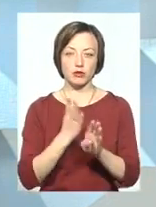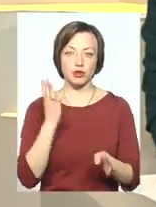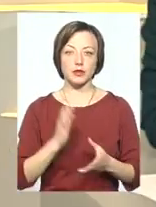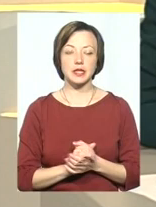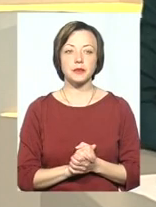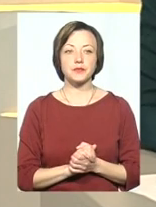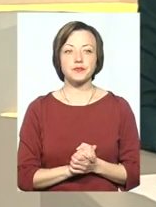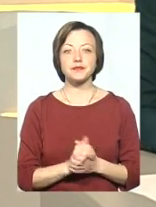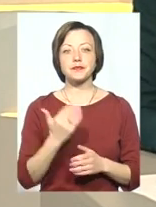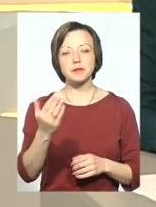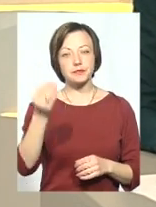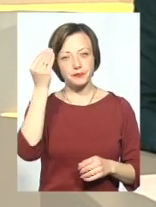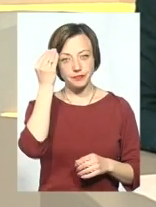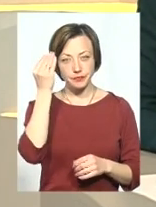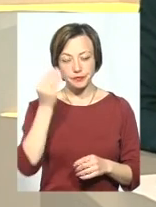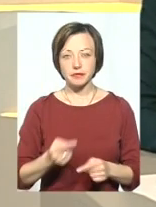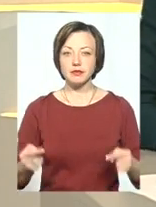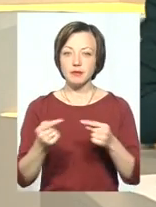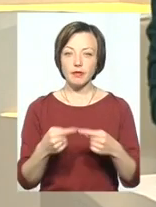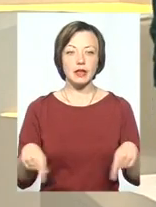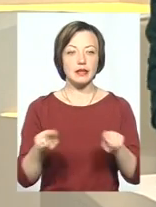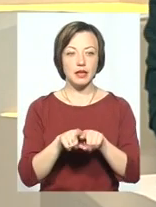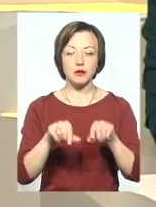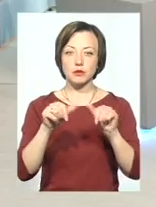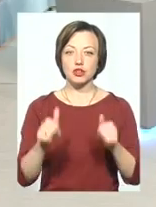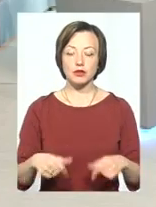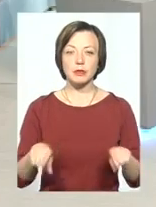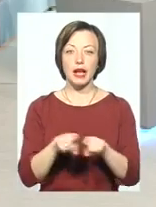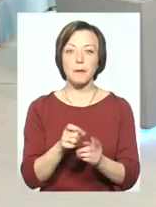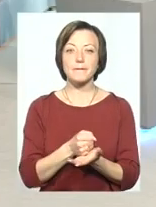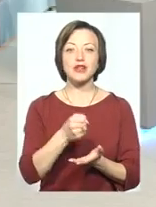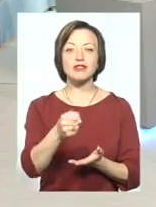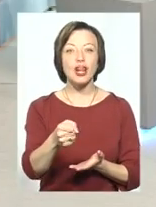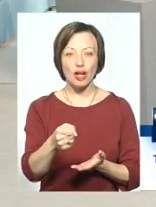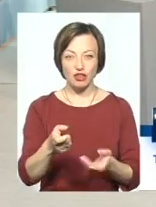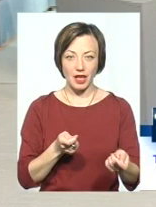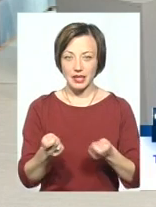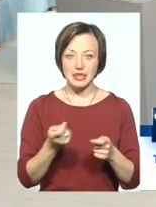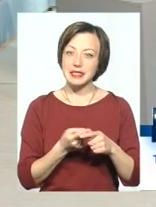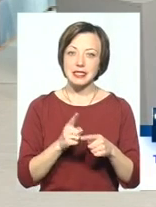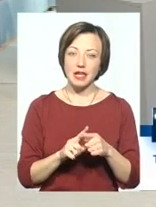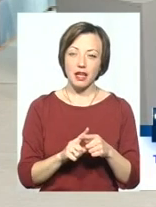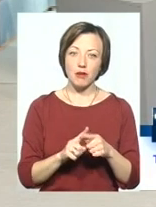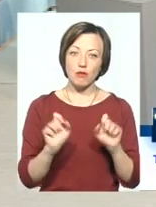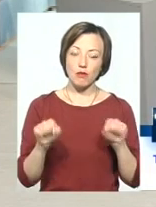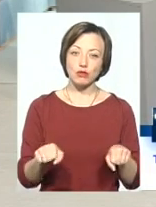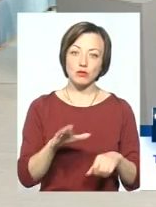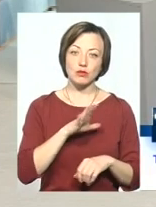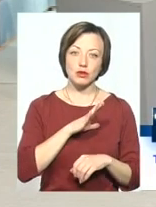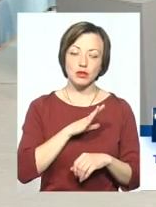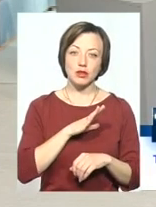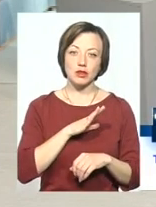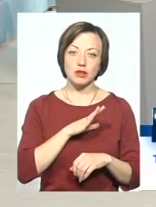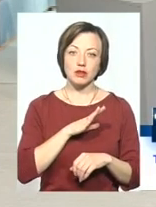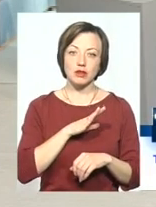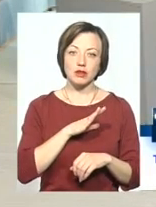Е, пане В'ячеславе, на вашу думку, от саме таким чином такі призначення, чи не є це тим, що